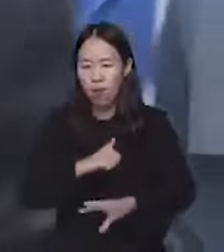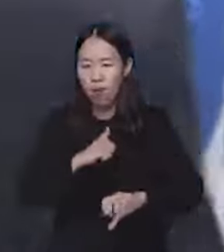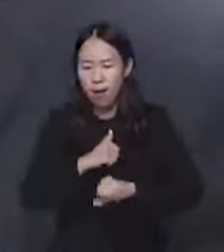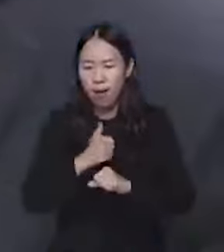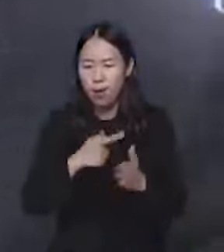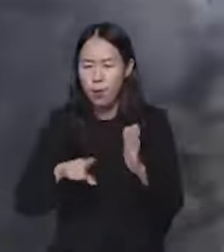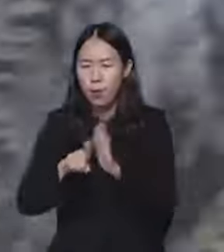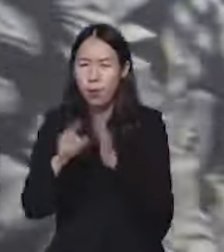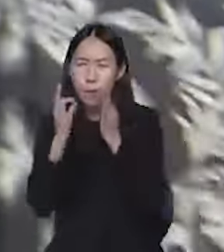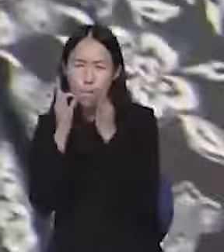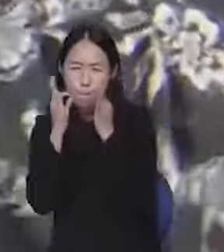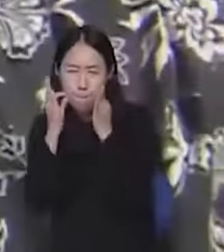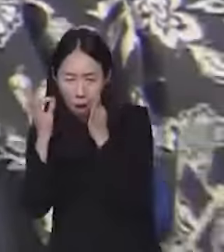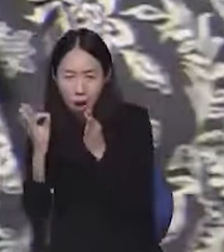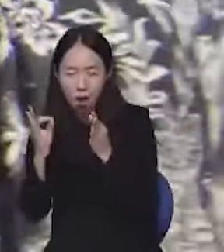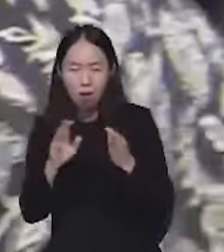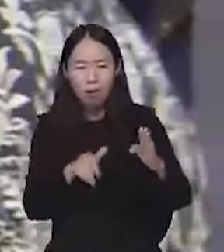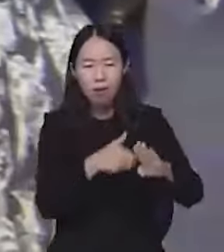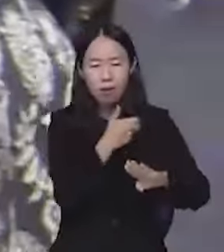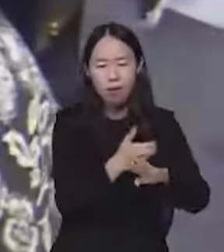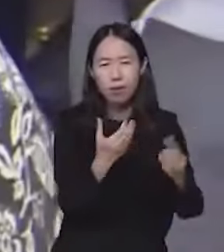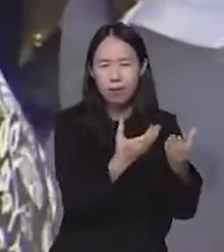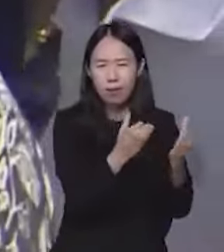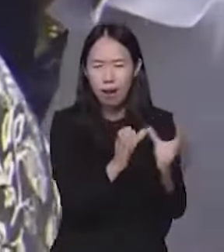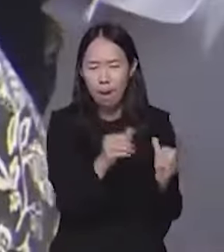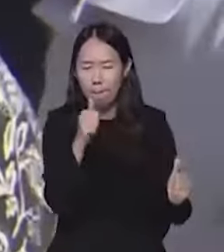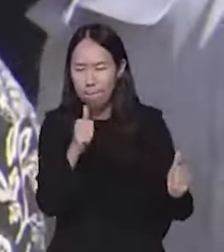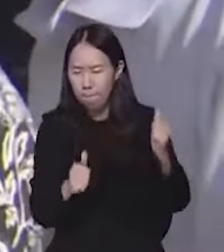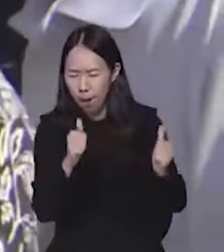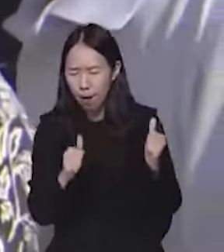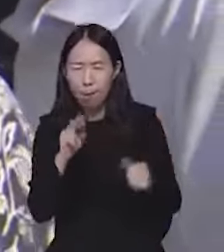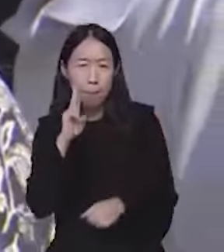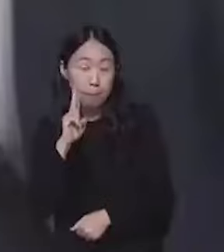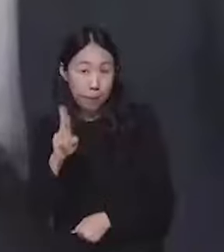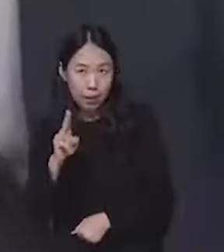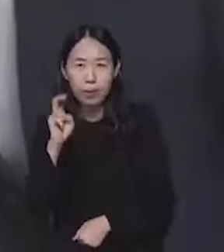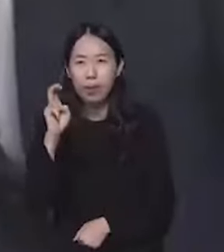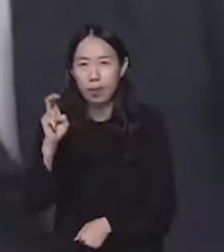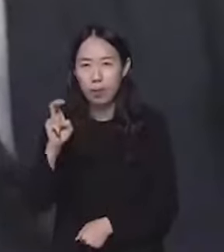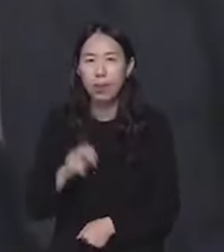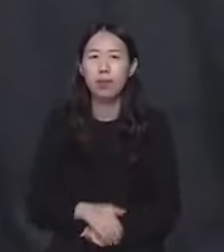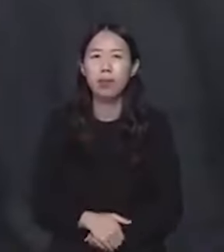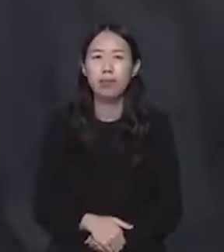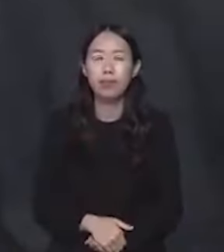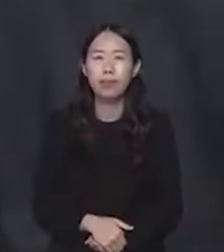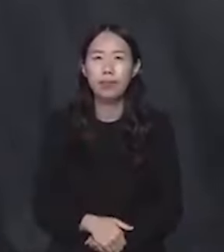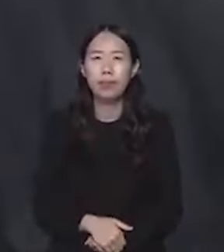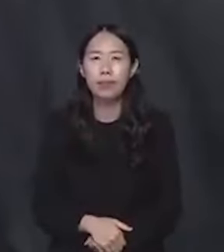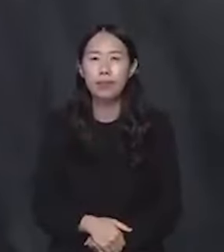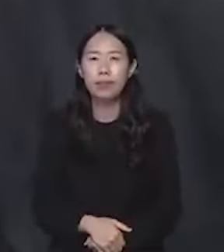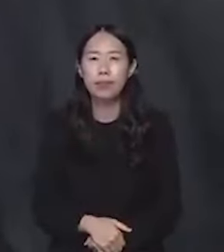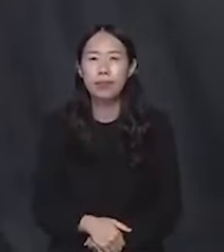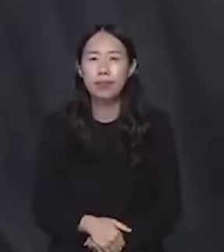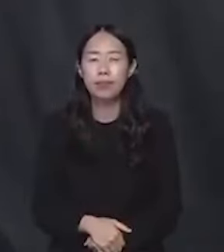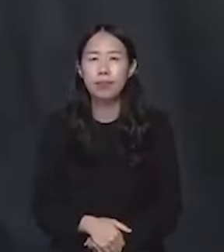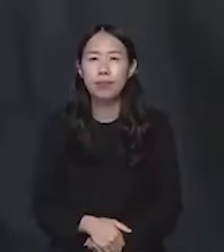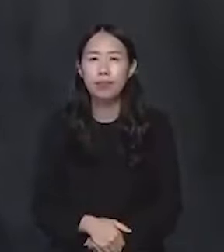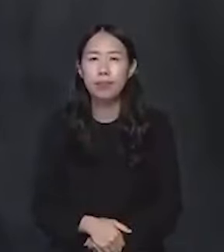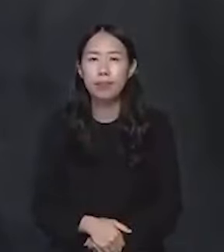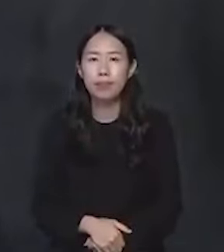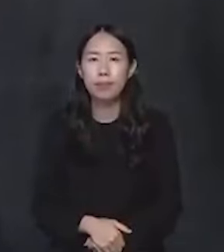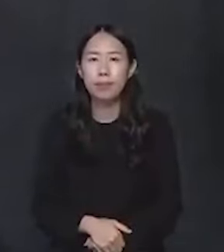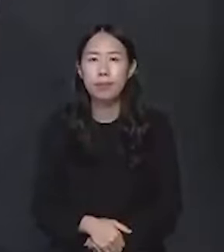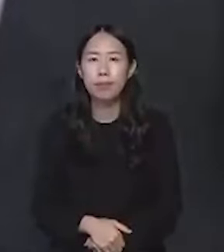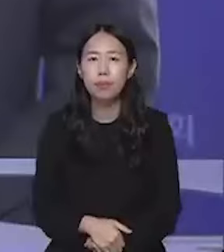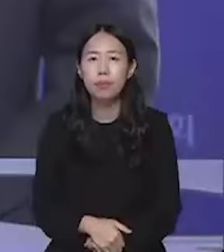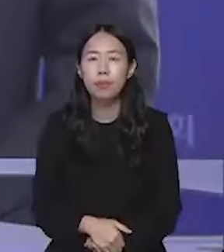총력 대응에 나서면서 혁신당과의 치열한 선거전을 예고했습니다. KBC 김재현입니다.